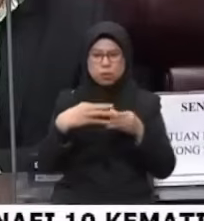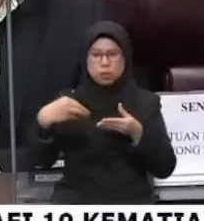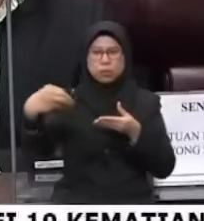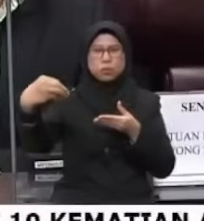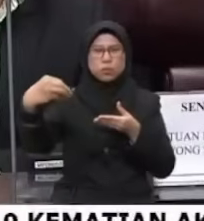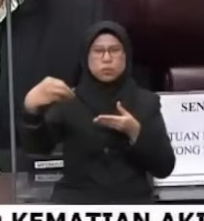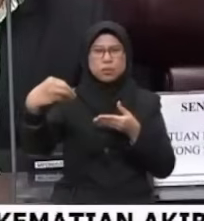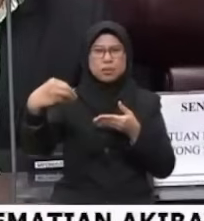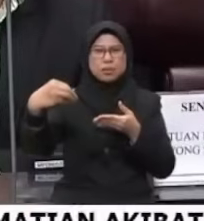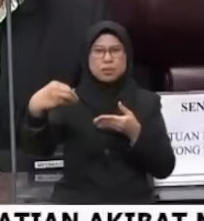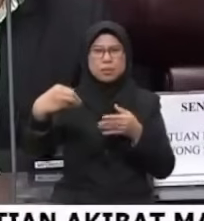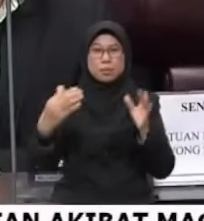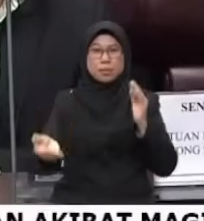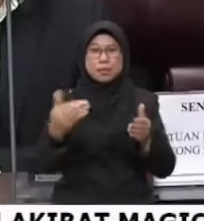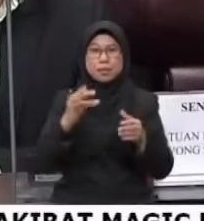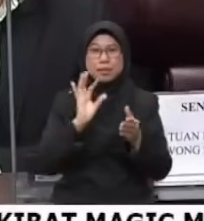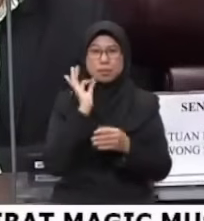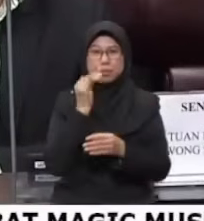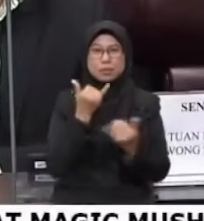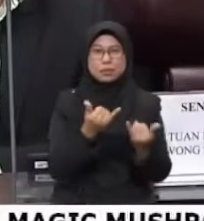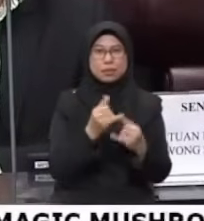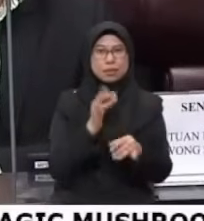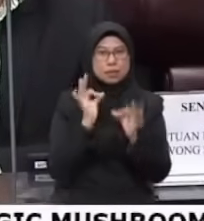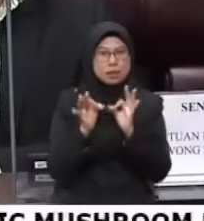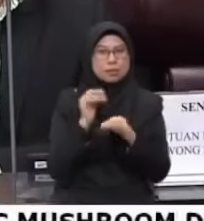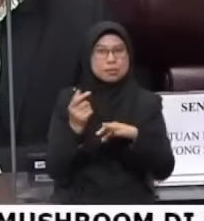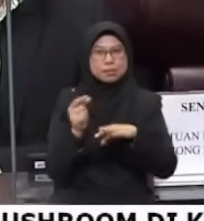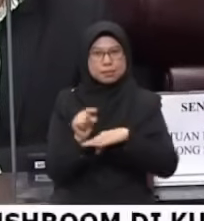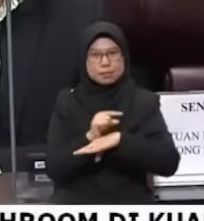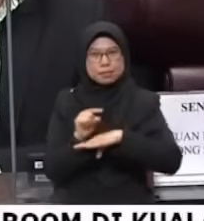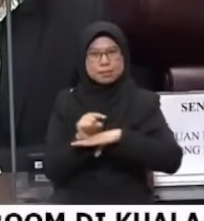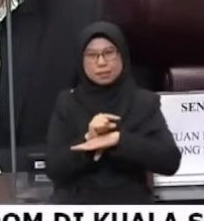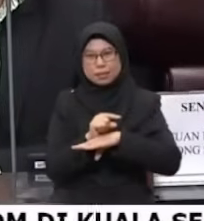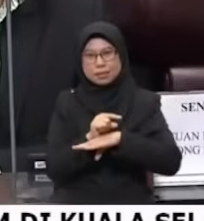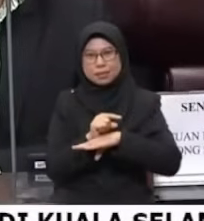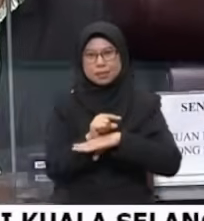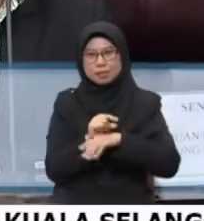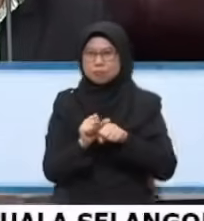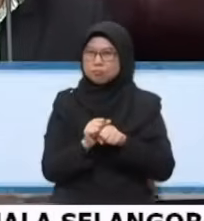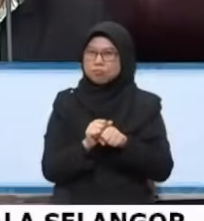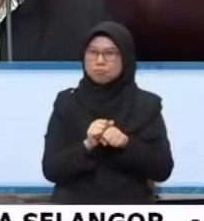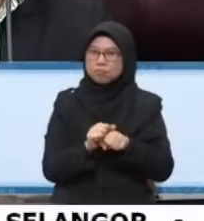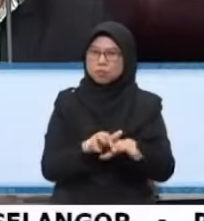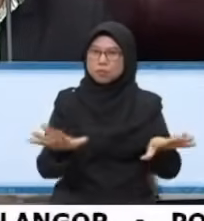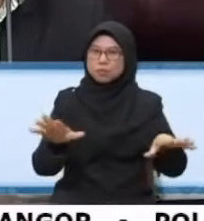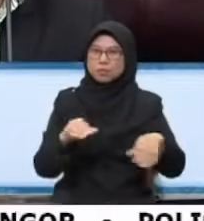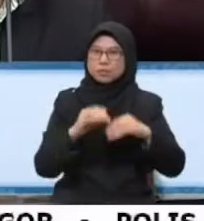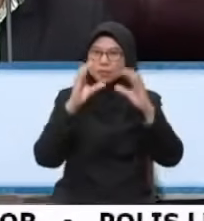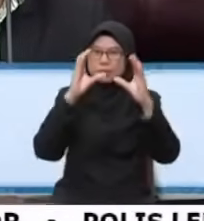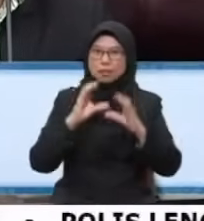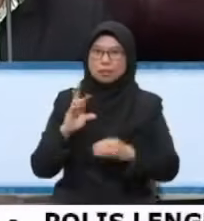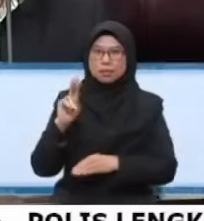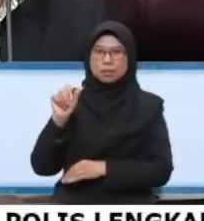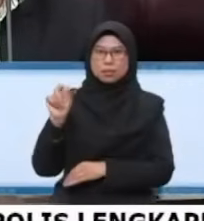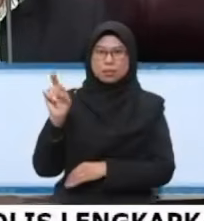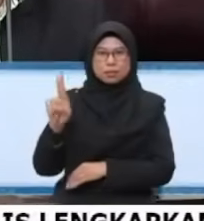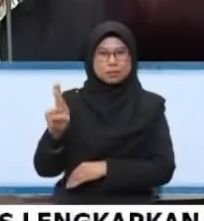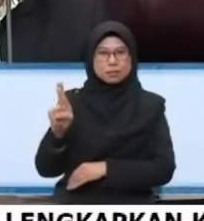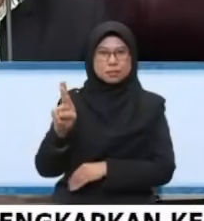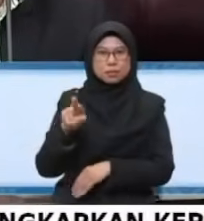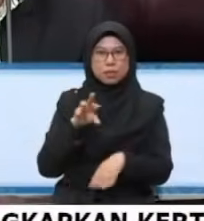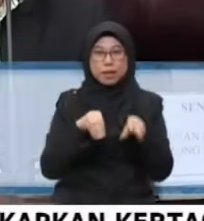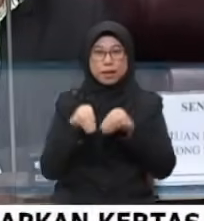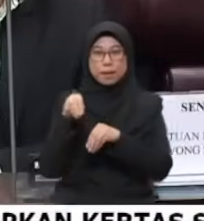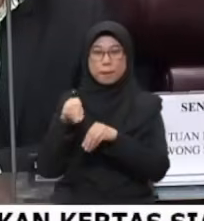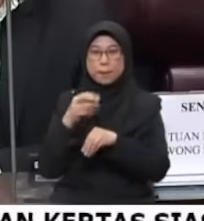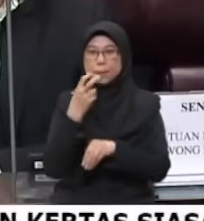daripada buah tu yang ada tu soalan saya sekiranya dipraktikkan secara meluas kaedah penggunaan kultur tisu dalam penanaman